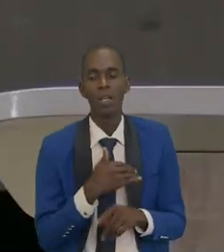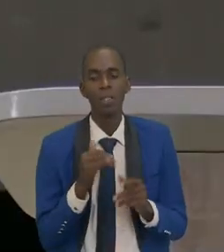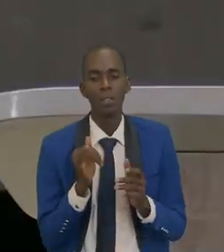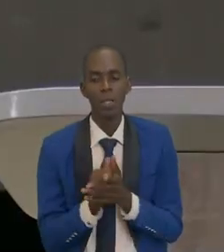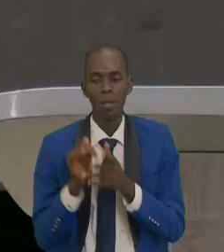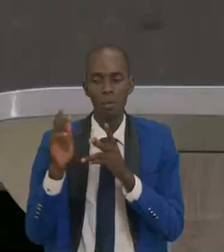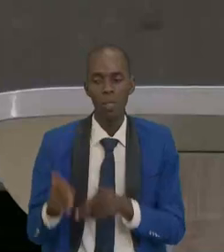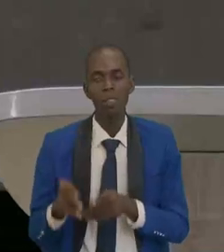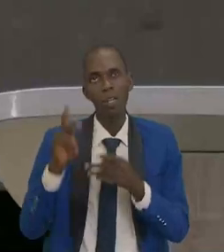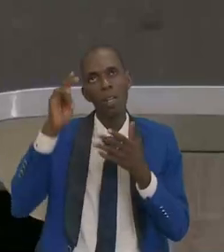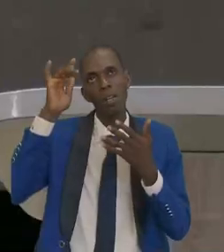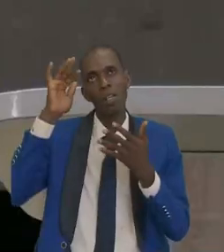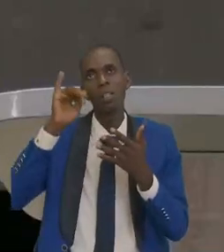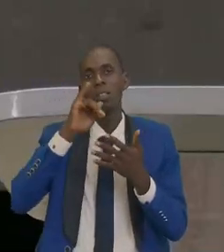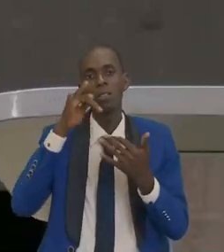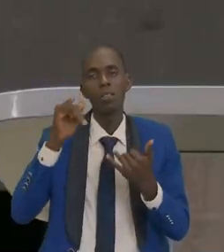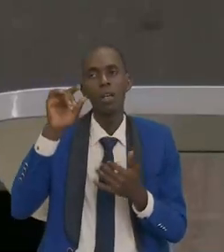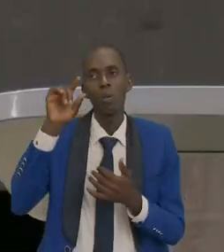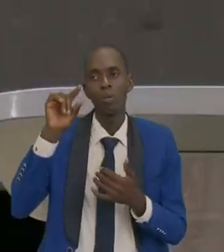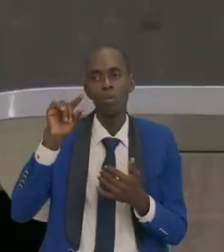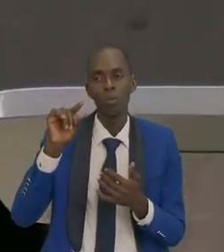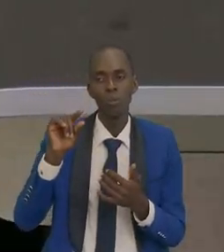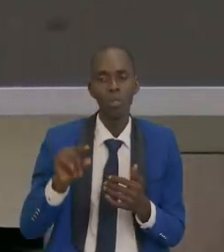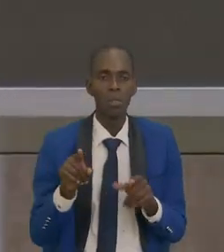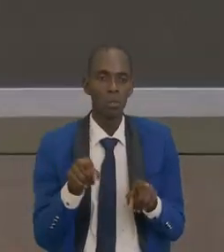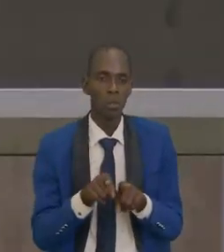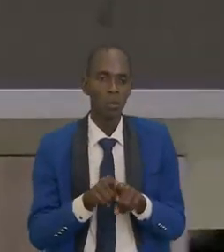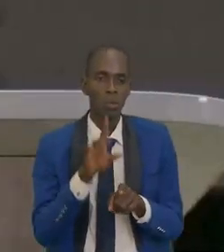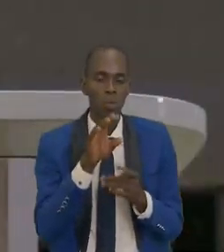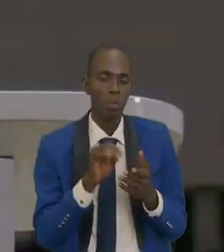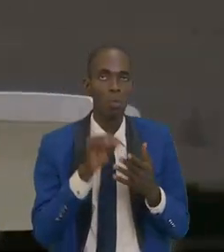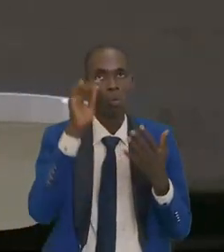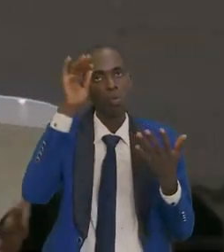et ses attentes sont en train de baisser, comme tes attentes aussi baissent.